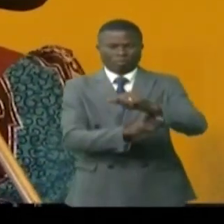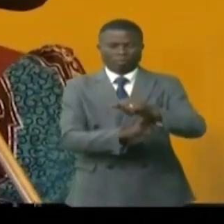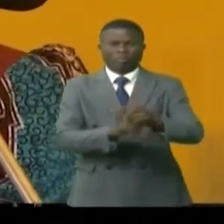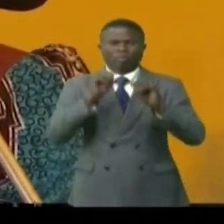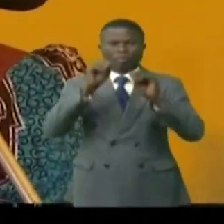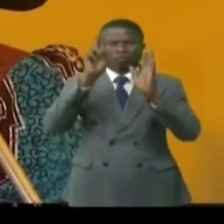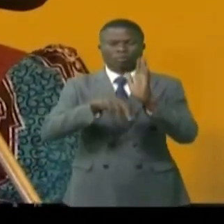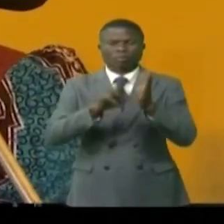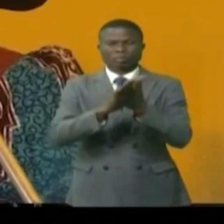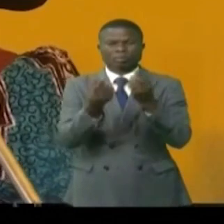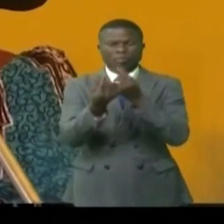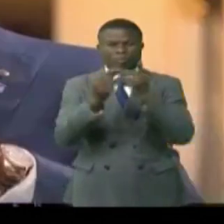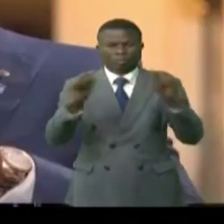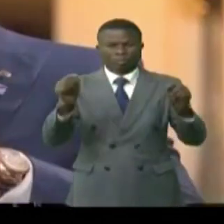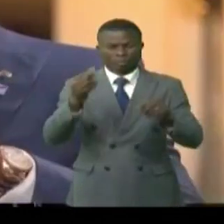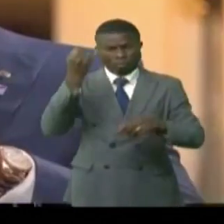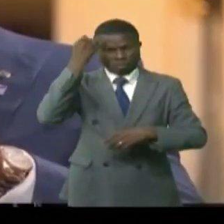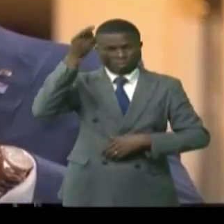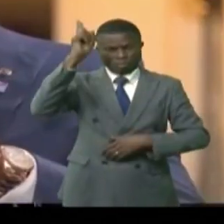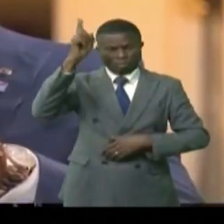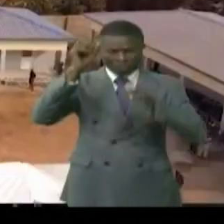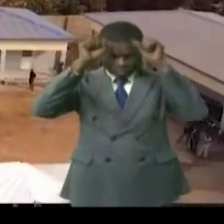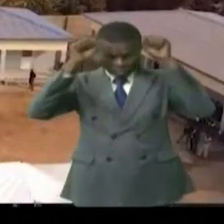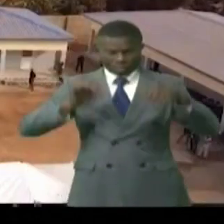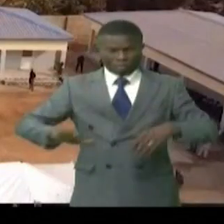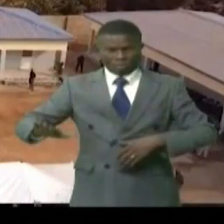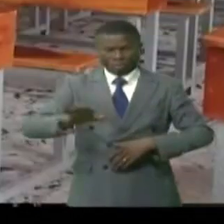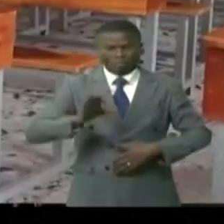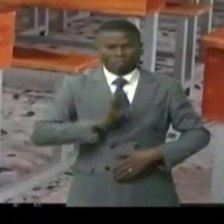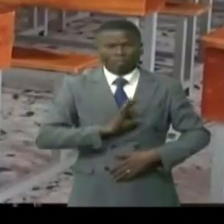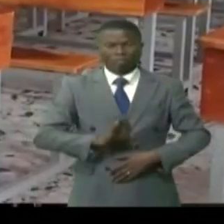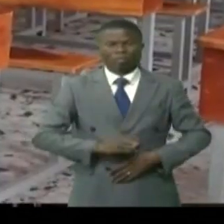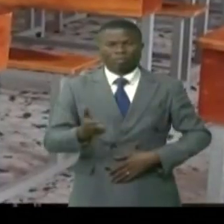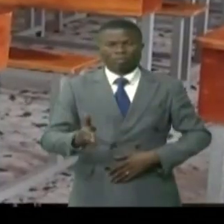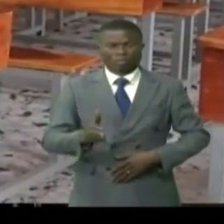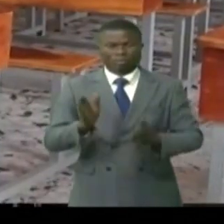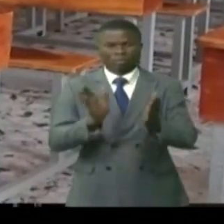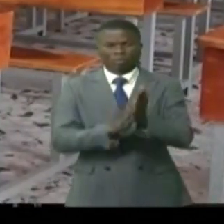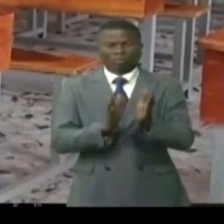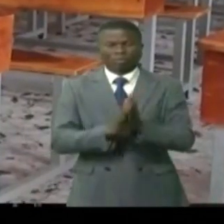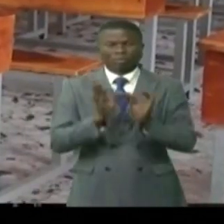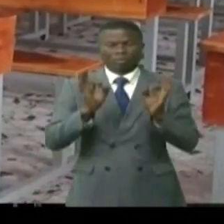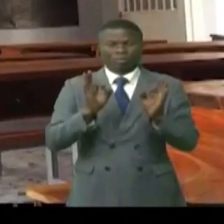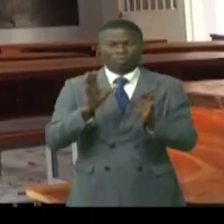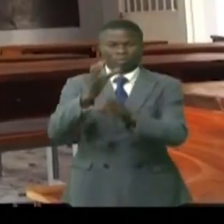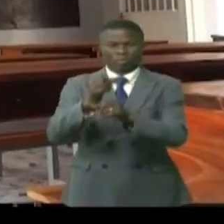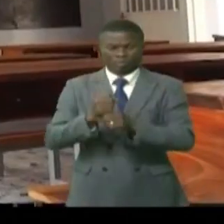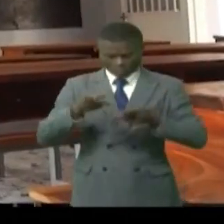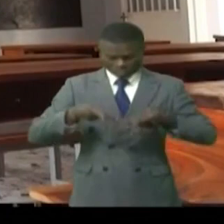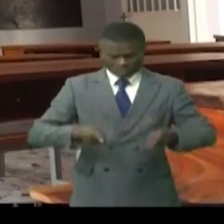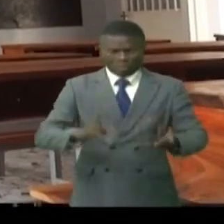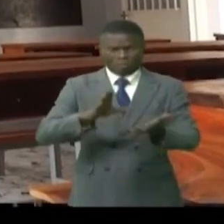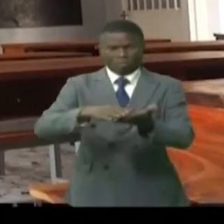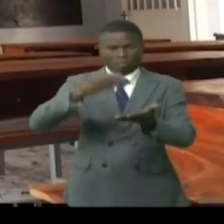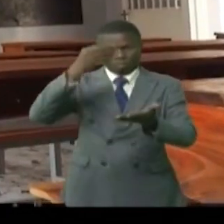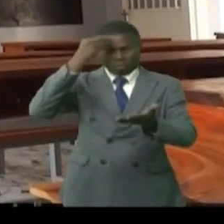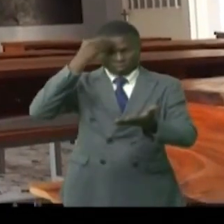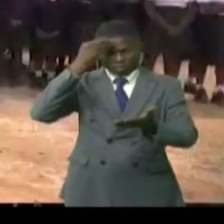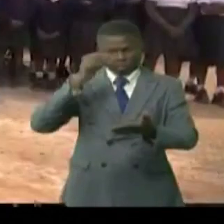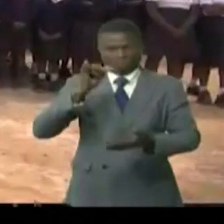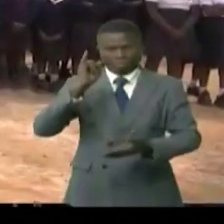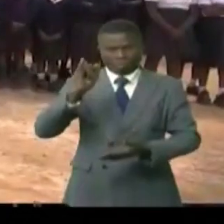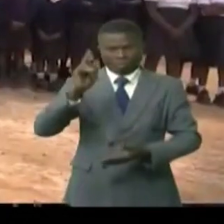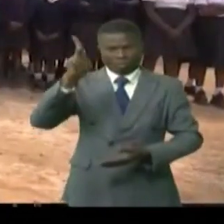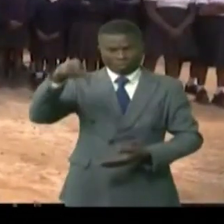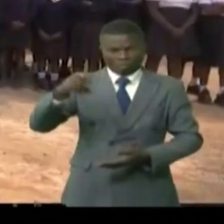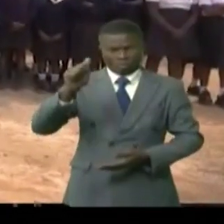de l'enseignement, cheval de bataille du président de la République. Cette nouvelle acquisition va permettre aux élèves des Ipanga